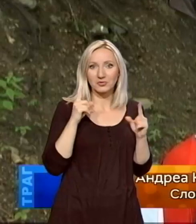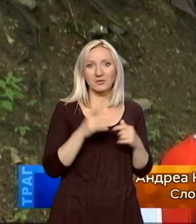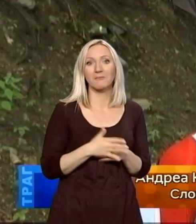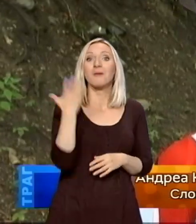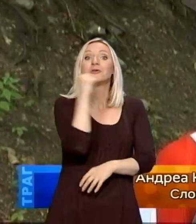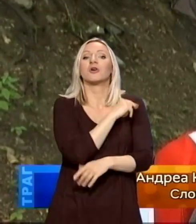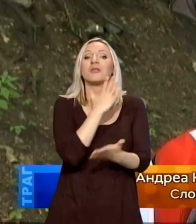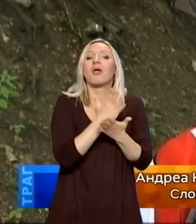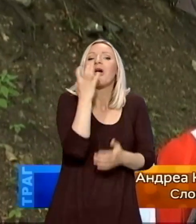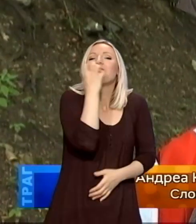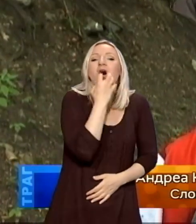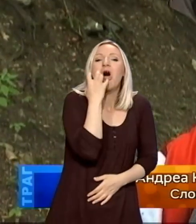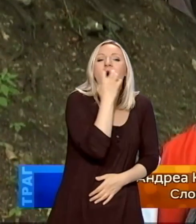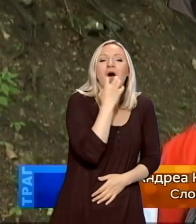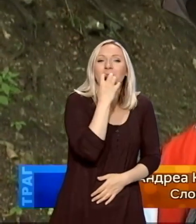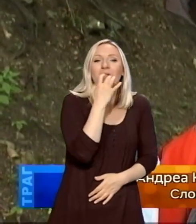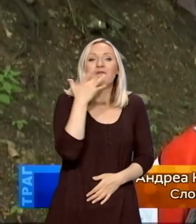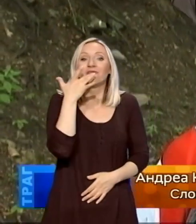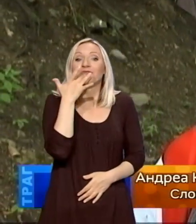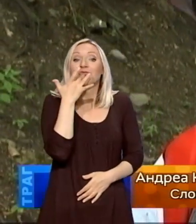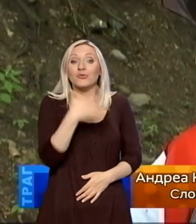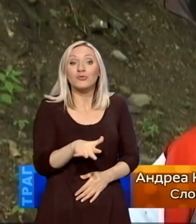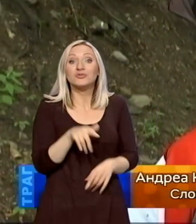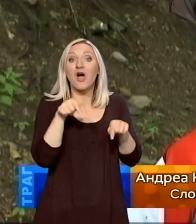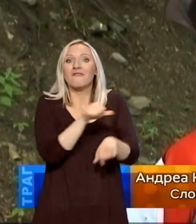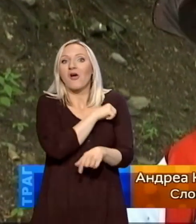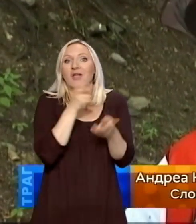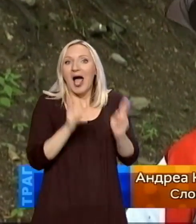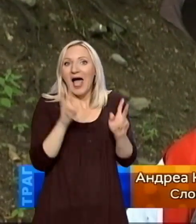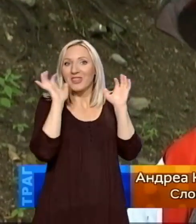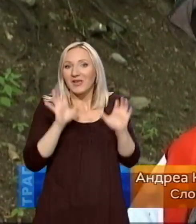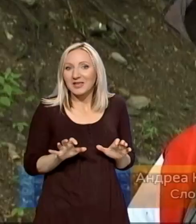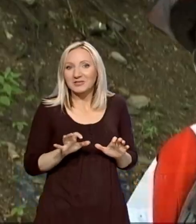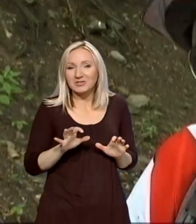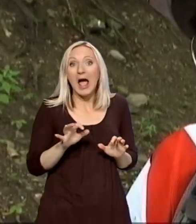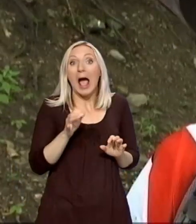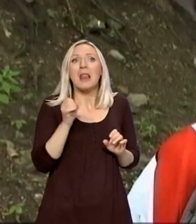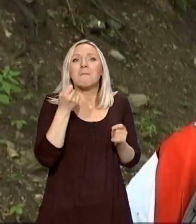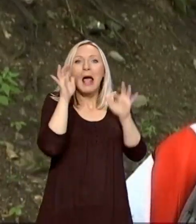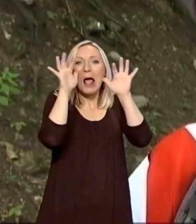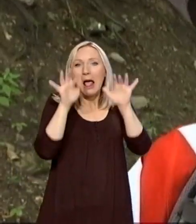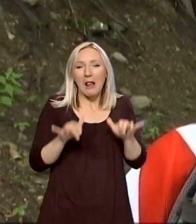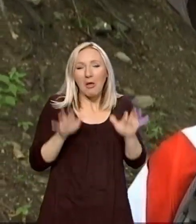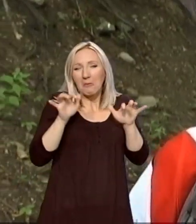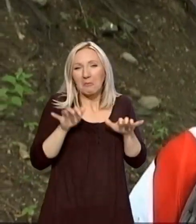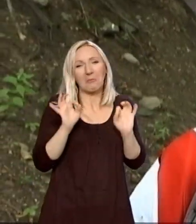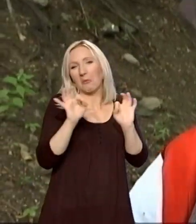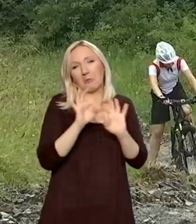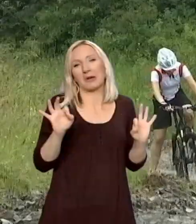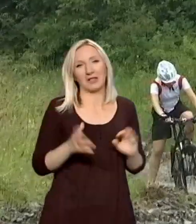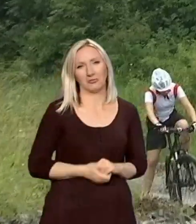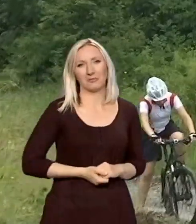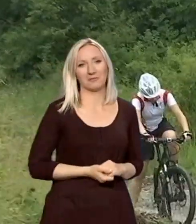godine je bilo toplo i vruće, ove godine je hladno i kiša, ali okej, dok pada malo, još je u